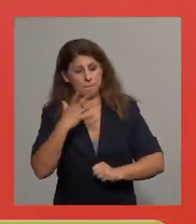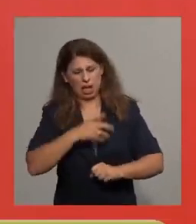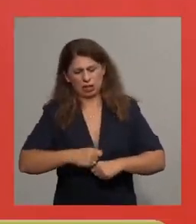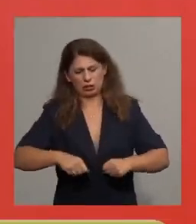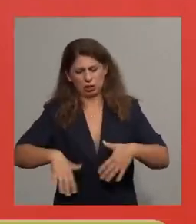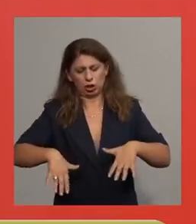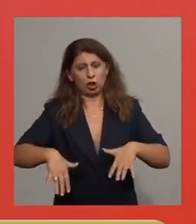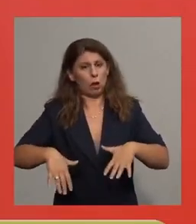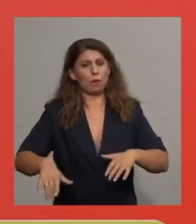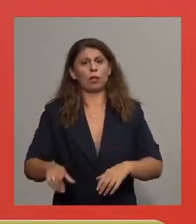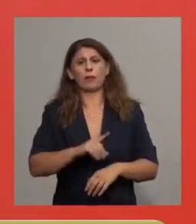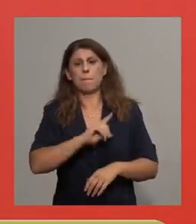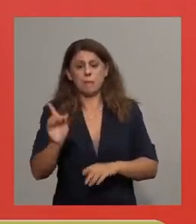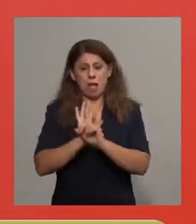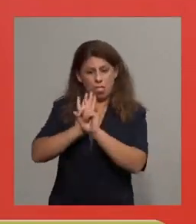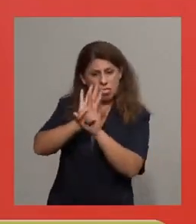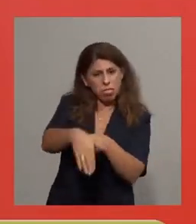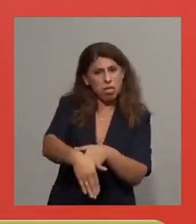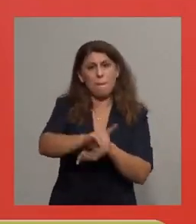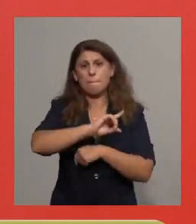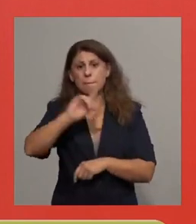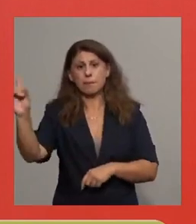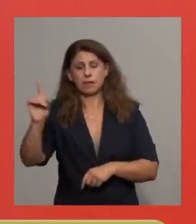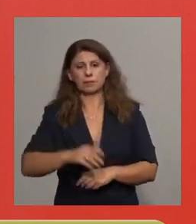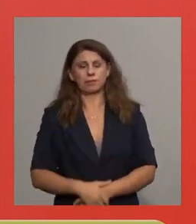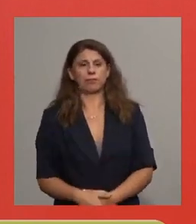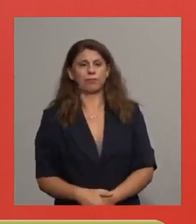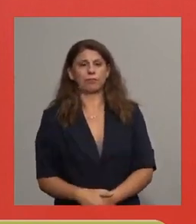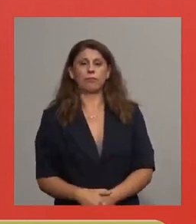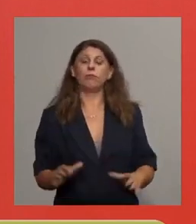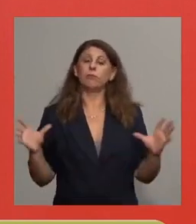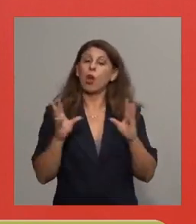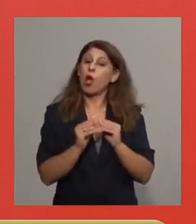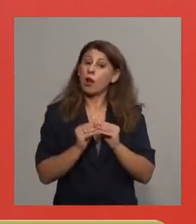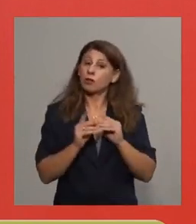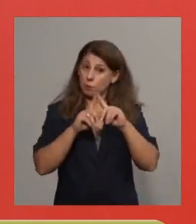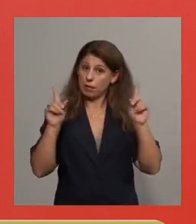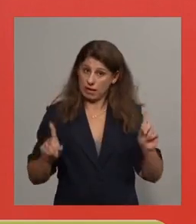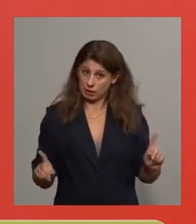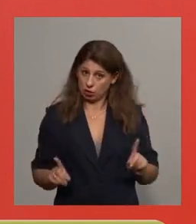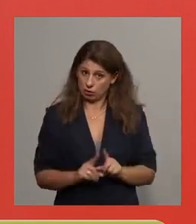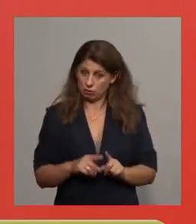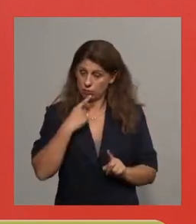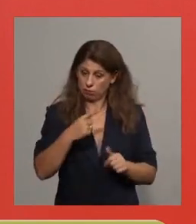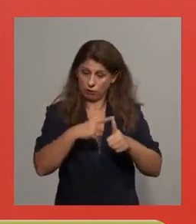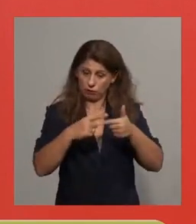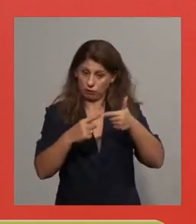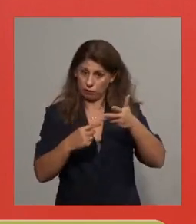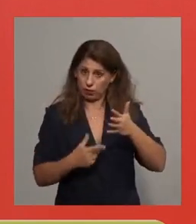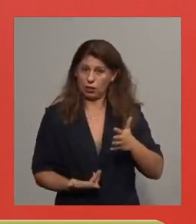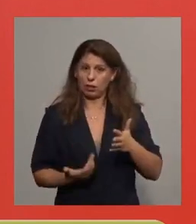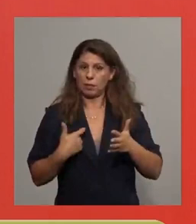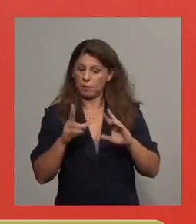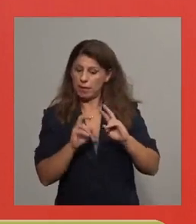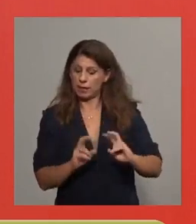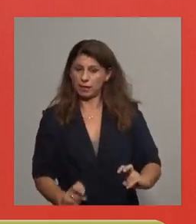τρομοκρατία, ενάντια στην καταστολή. Σε αυτό το πλαίσιο πρέπει να εξετάσει κανείς και τις